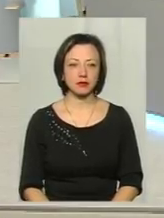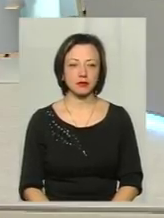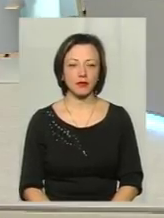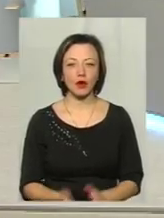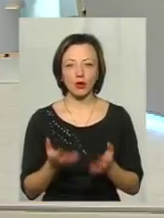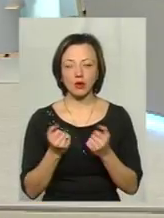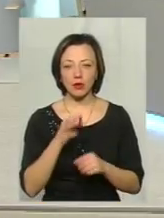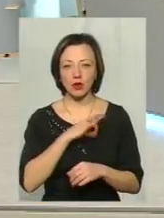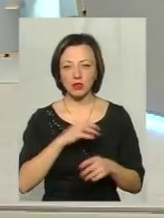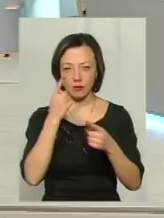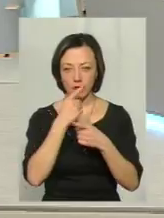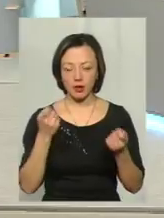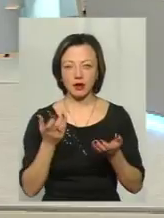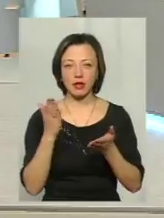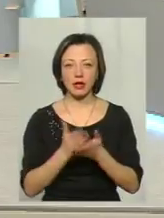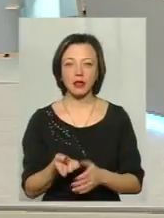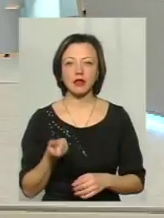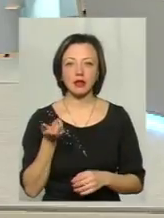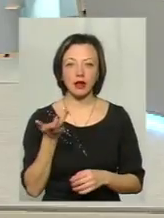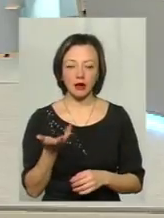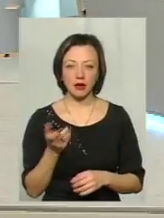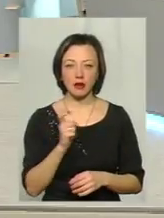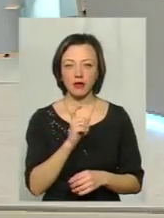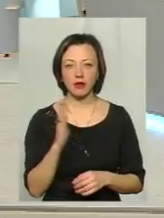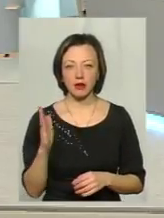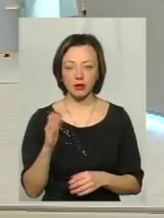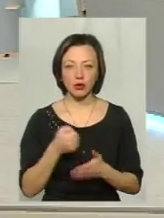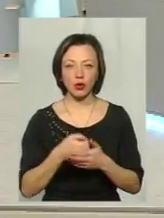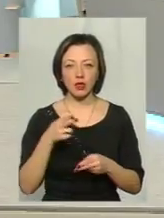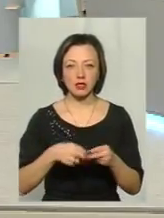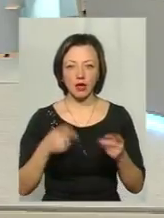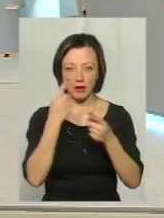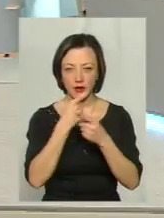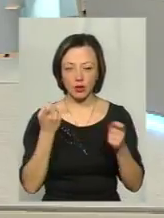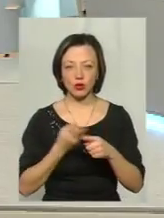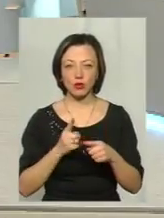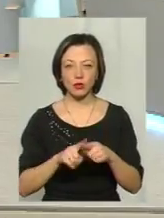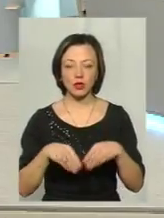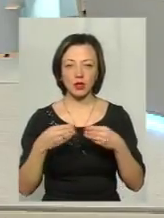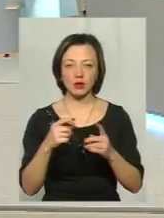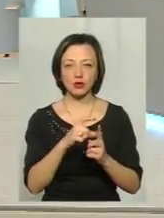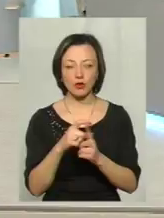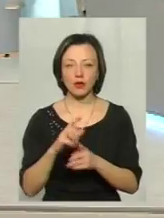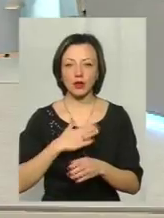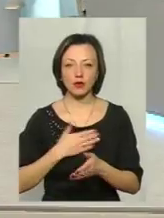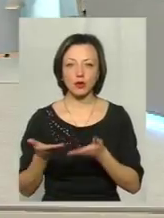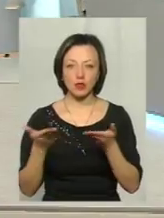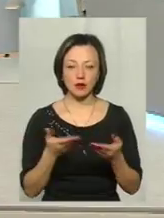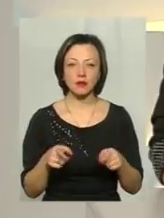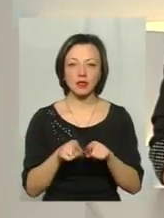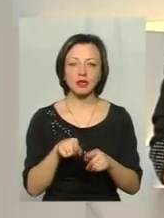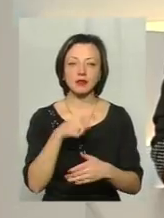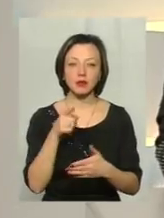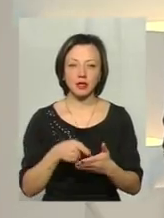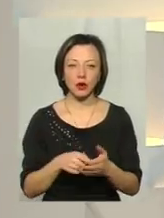Отримали корисну інформацію. У нас ще є декілька хвилин до кінця ефіру, і тому я хочу надати слово ще раз нашим гостям і все ж таки